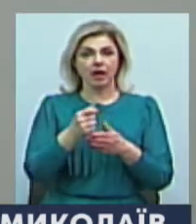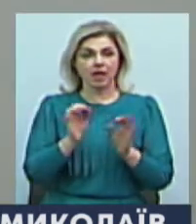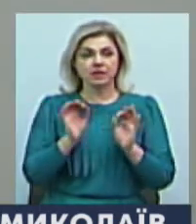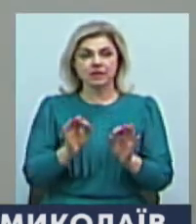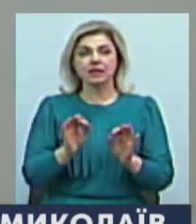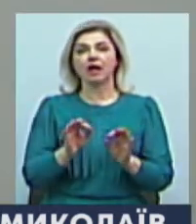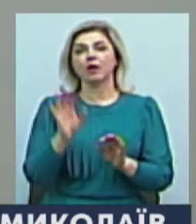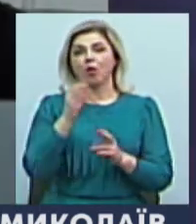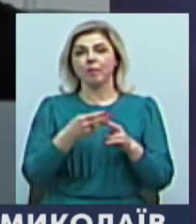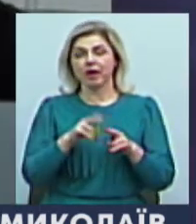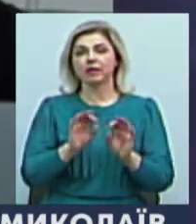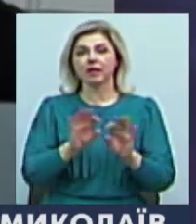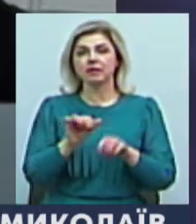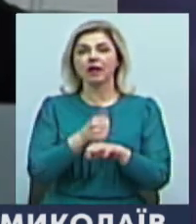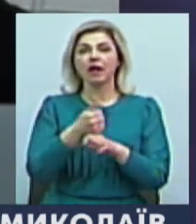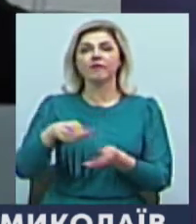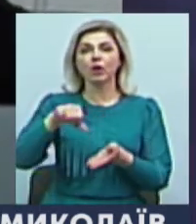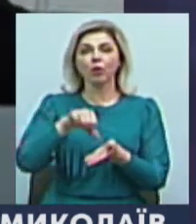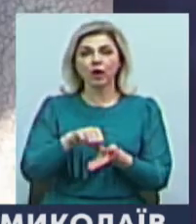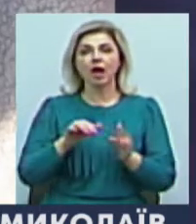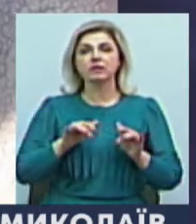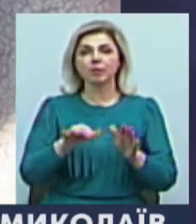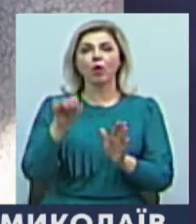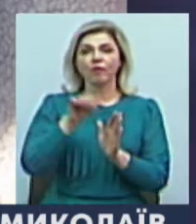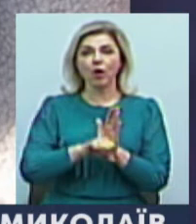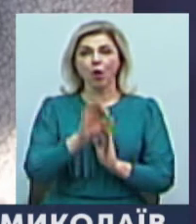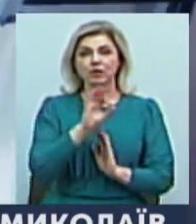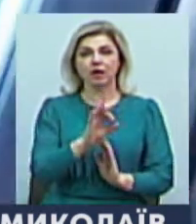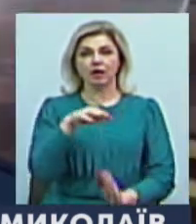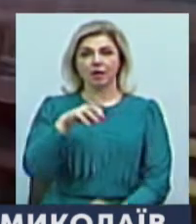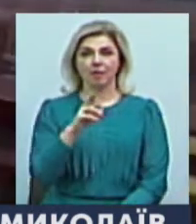це заявив головний фігурант справи вбивства Оксани Макар.